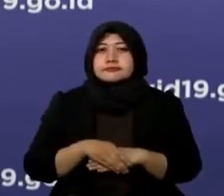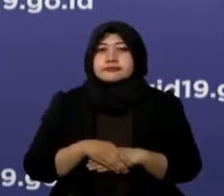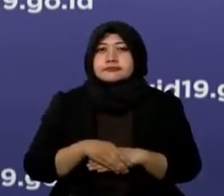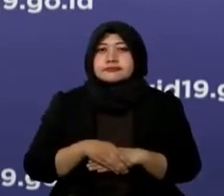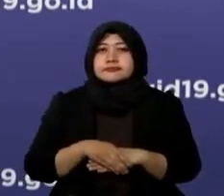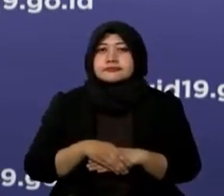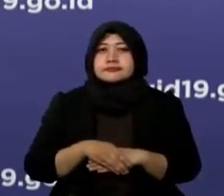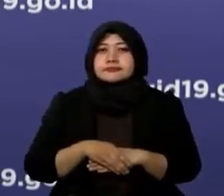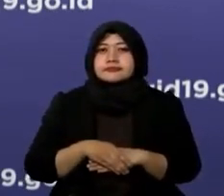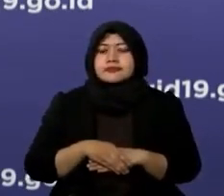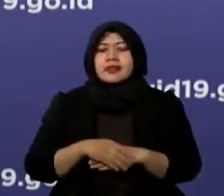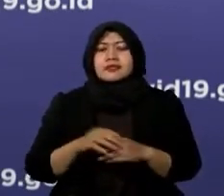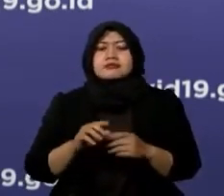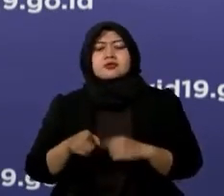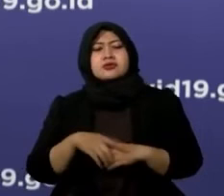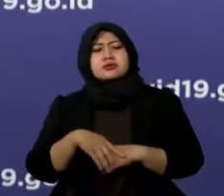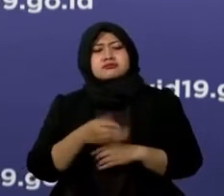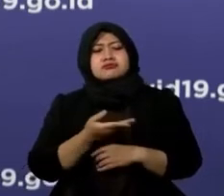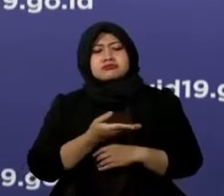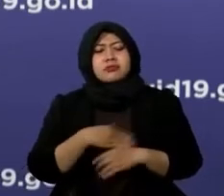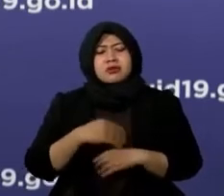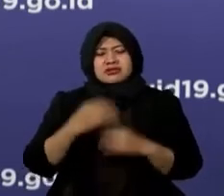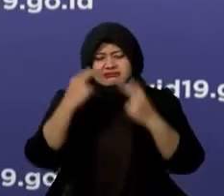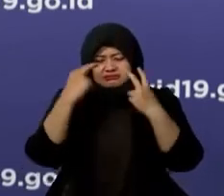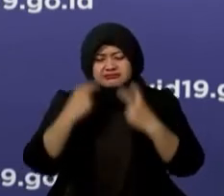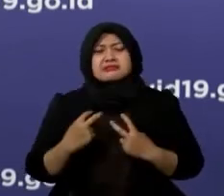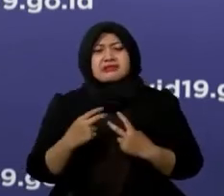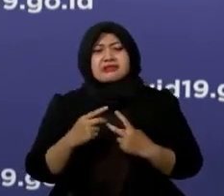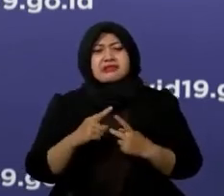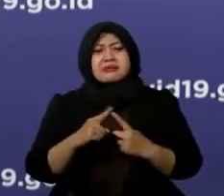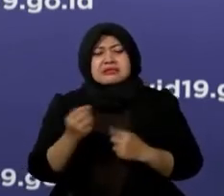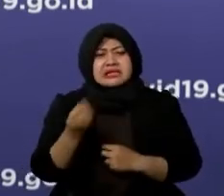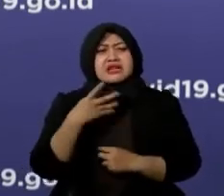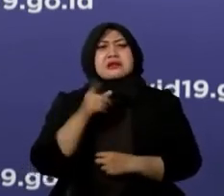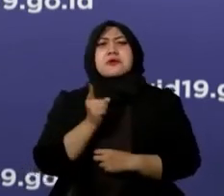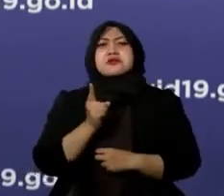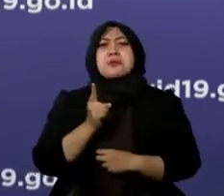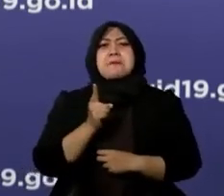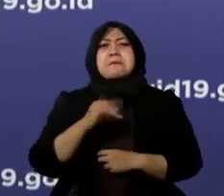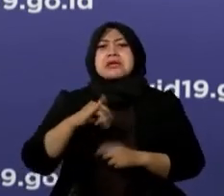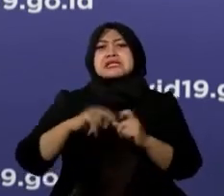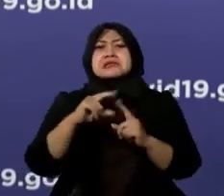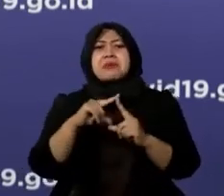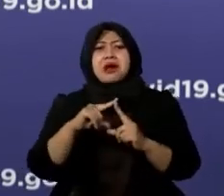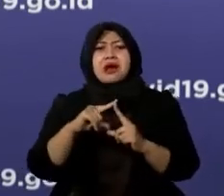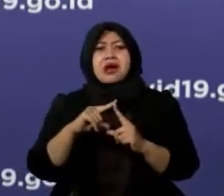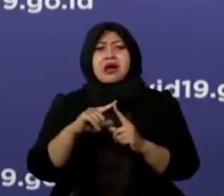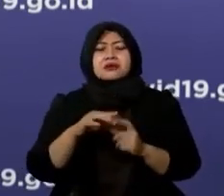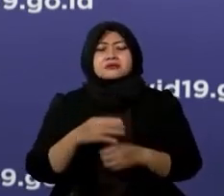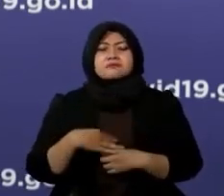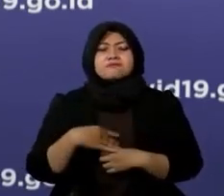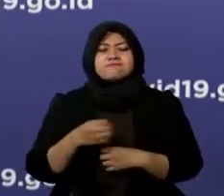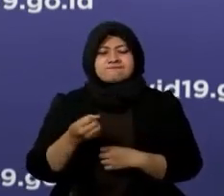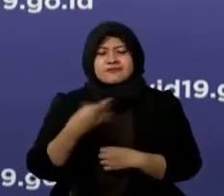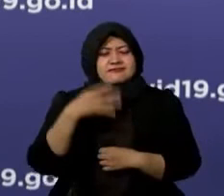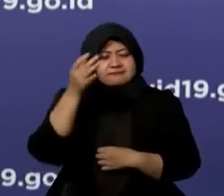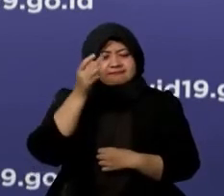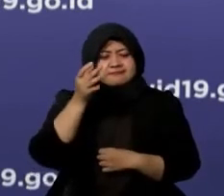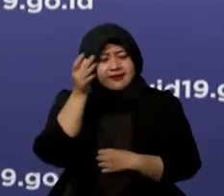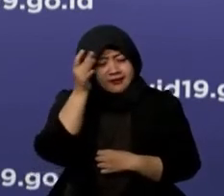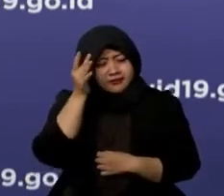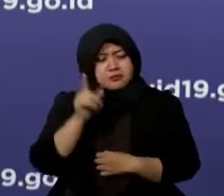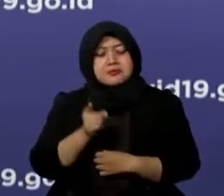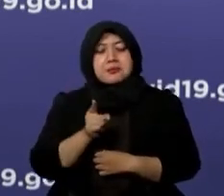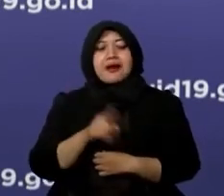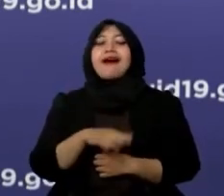tidak ada penyebab lain yang jelas dengan gambaran klinis yang meyakinkan, maka kita akan masukkan ini di dalam